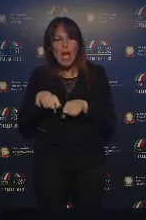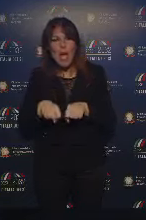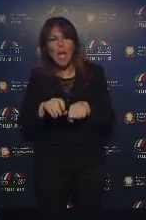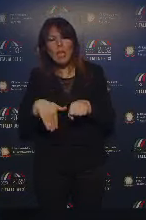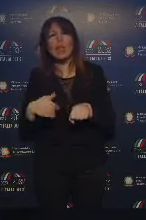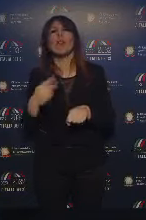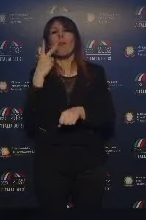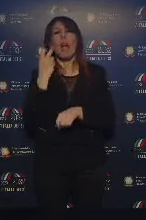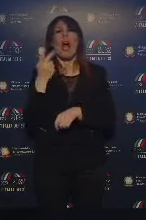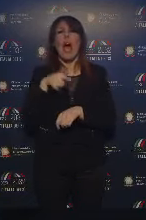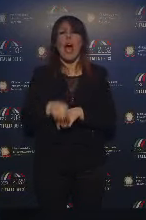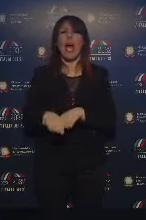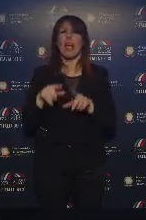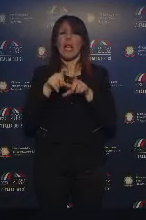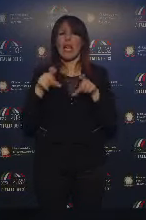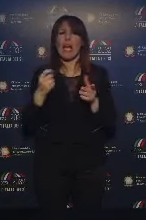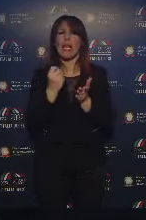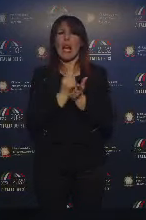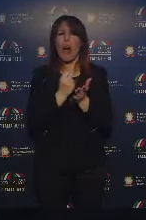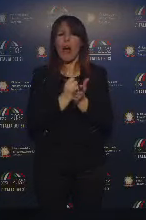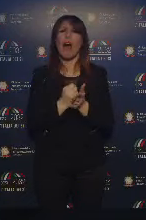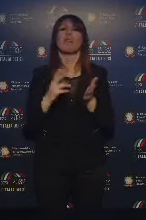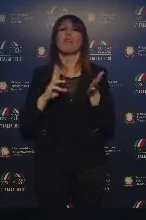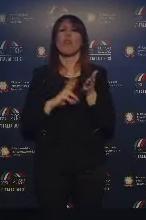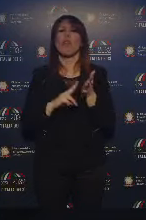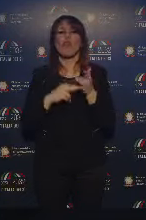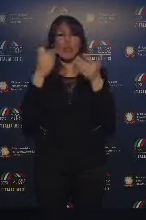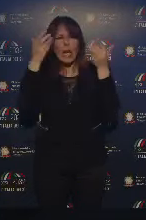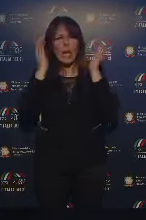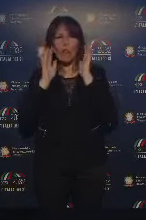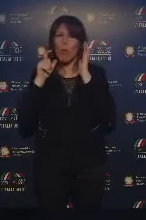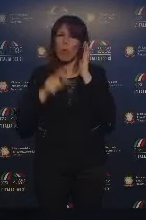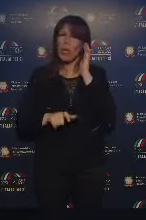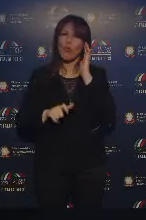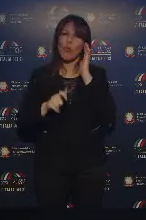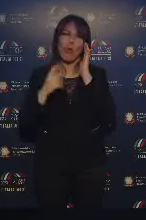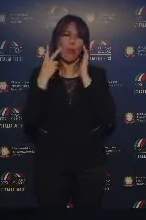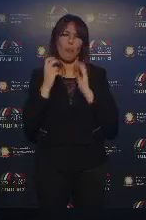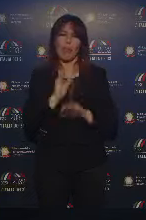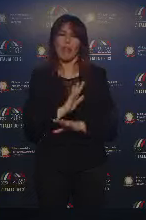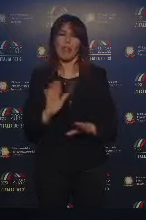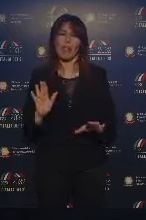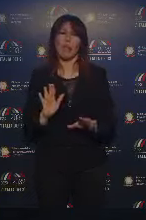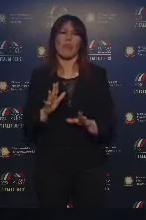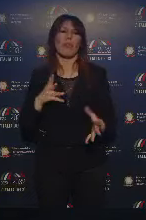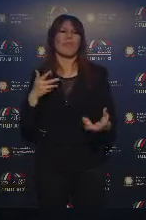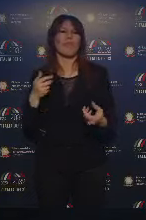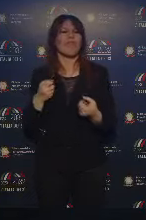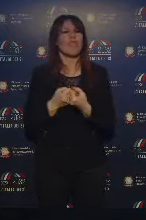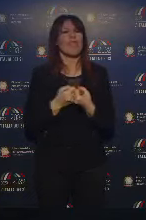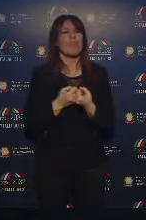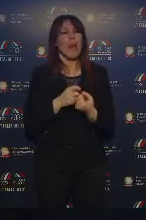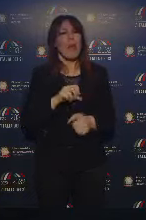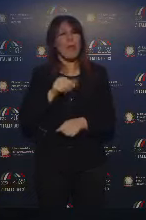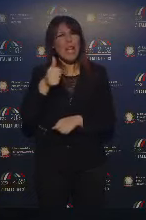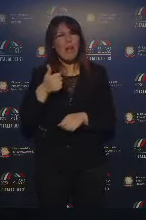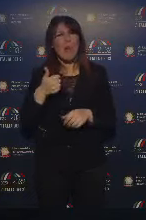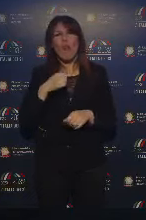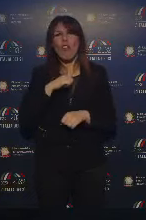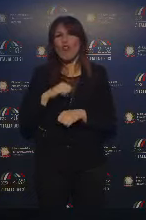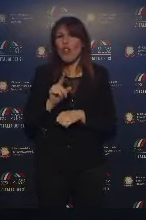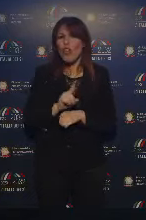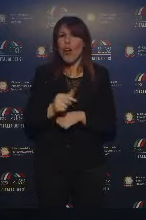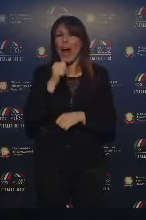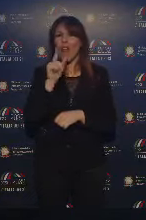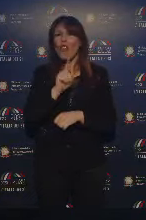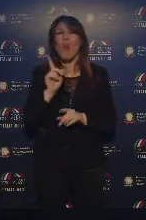altri targa assicurazione casco obbligatorio la prima causa di incidentalità non è la velocità non è l'alcool ma